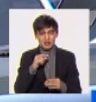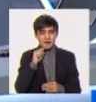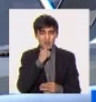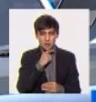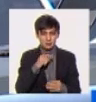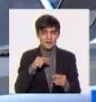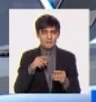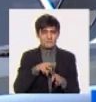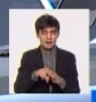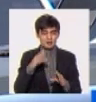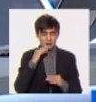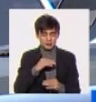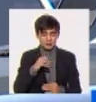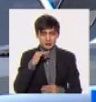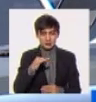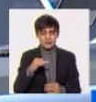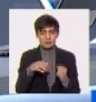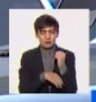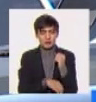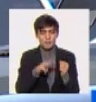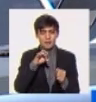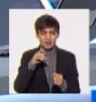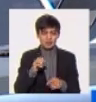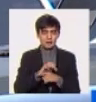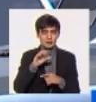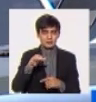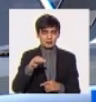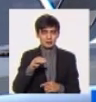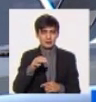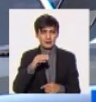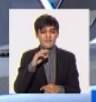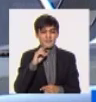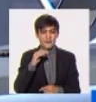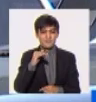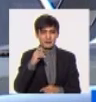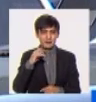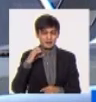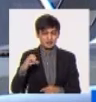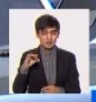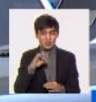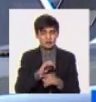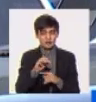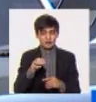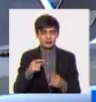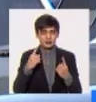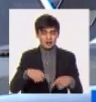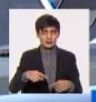на экономическую активность. Последние меры направлены на обеспечение финансовой стабильности и ограничение рисков для экономики.